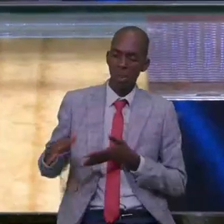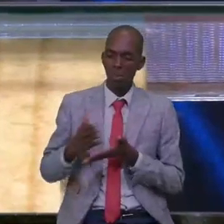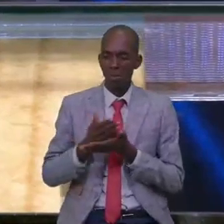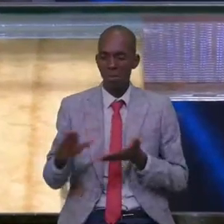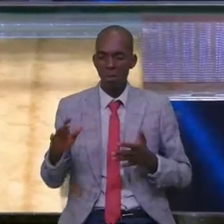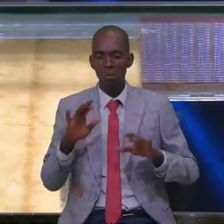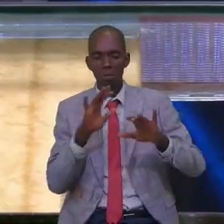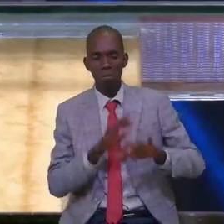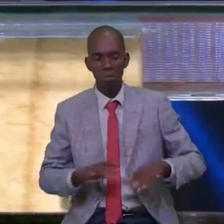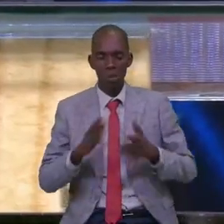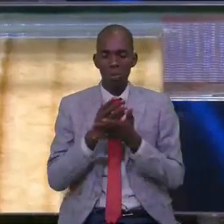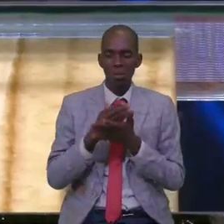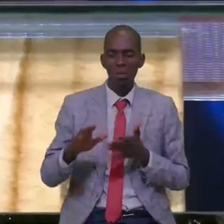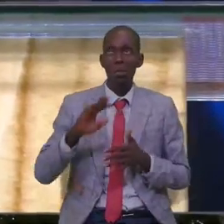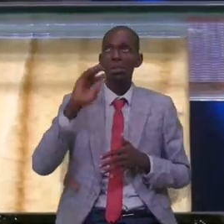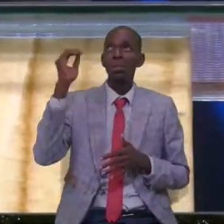après que les gens